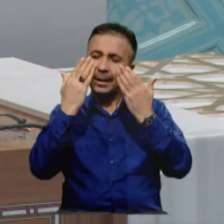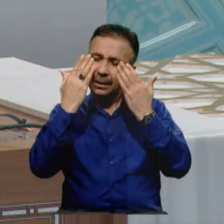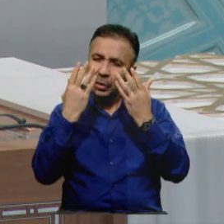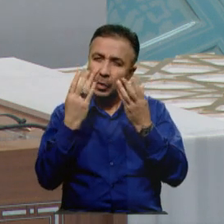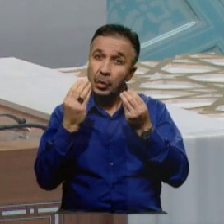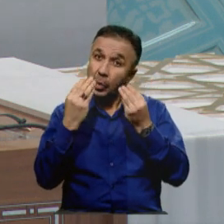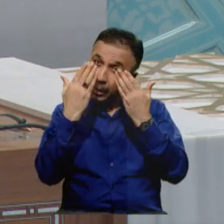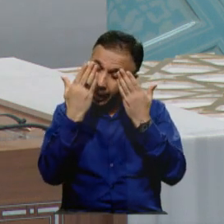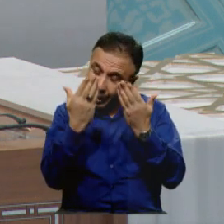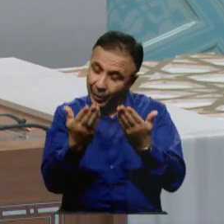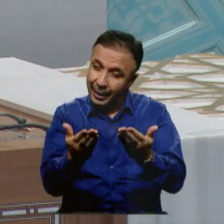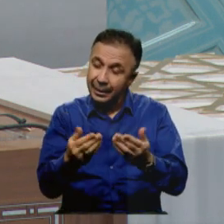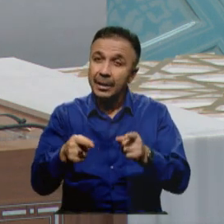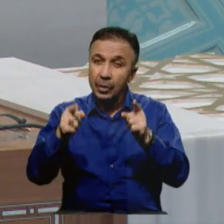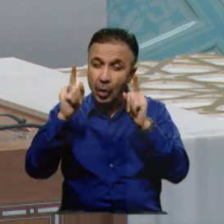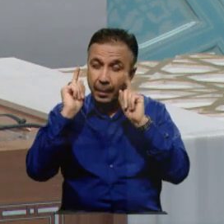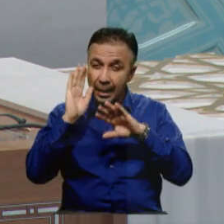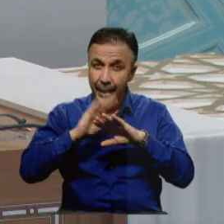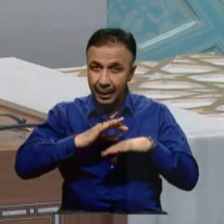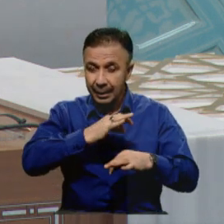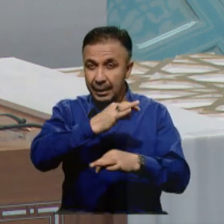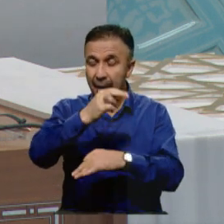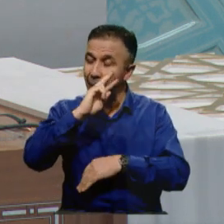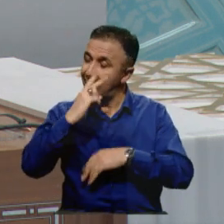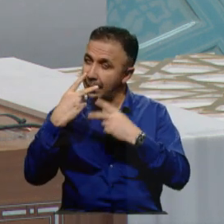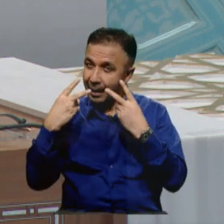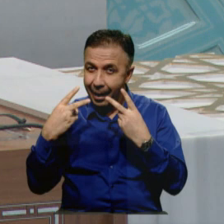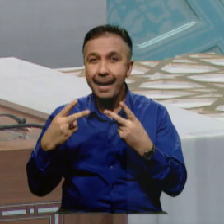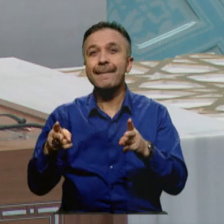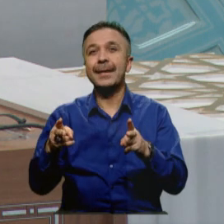edildiği, tevbe edenler için günahların affedildiği,